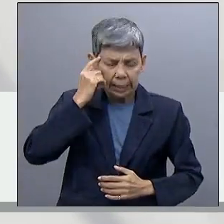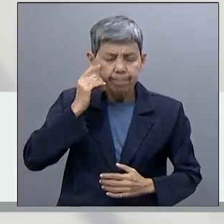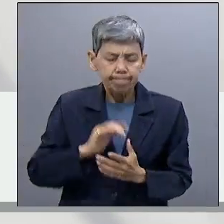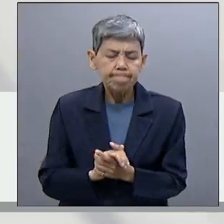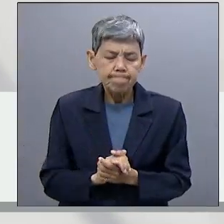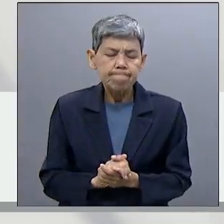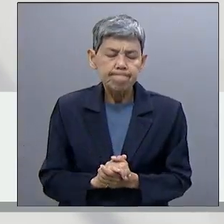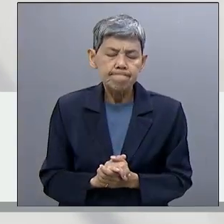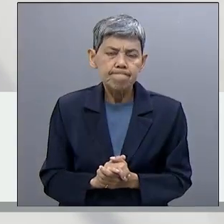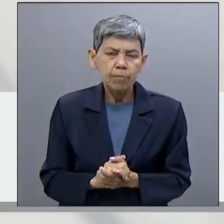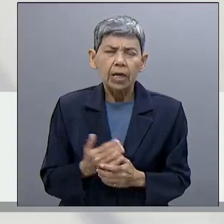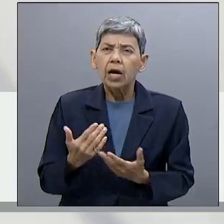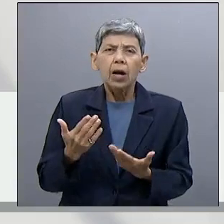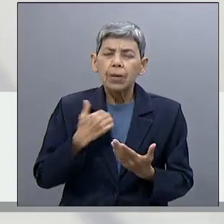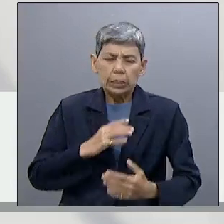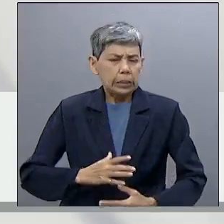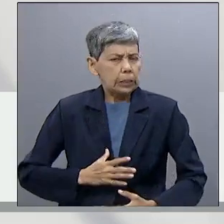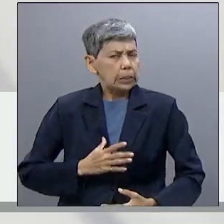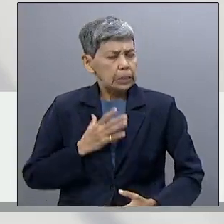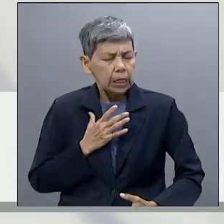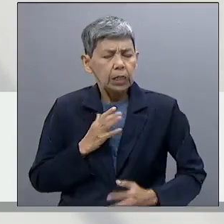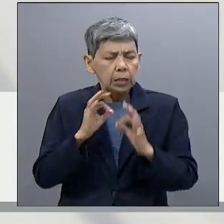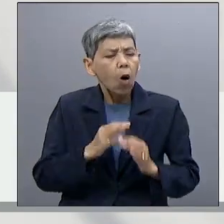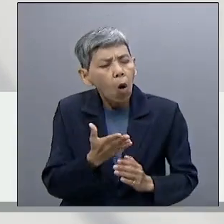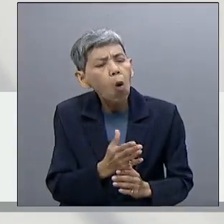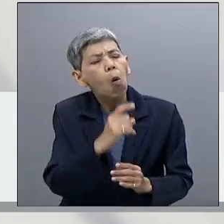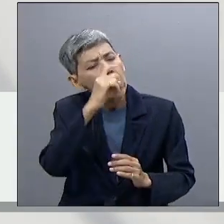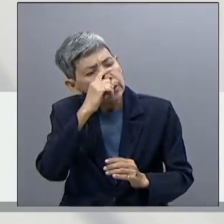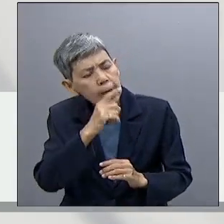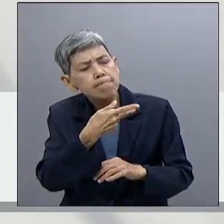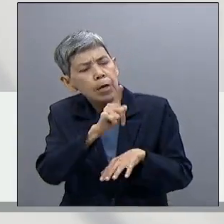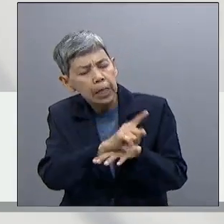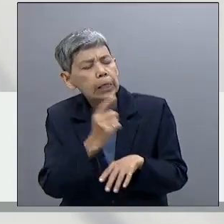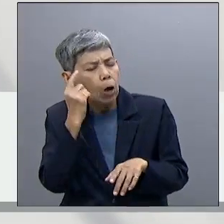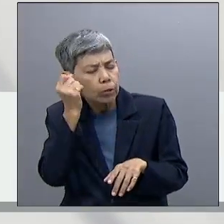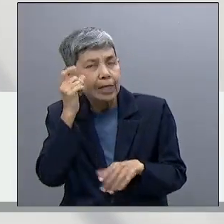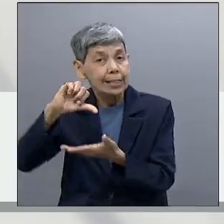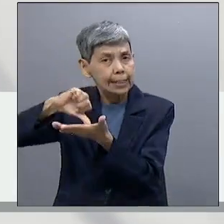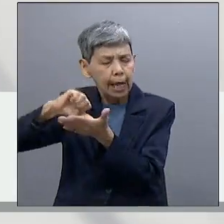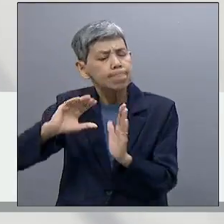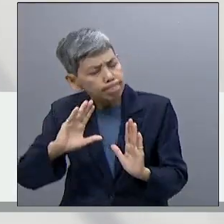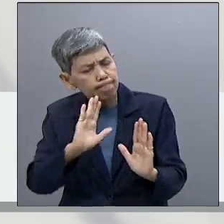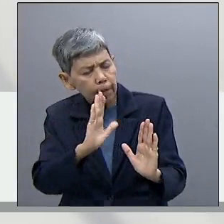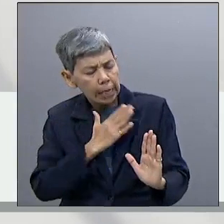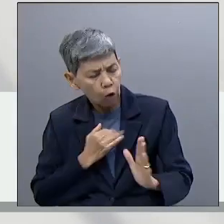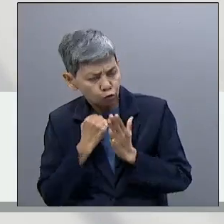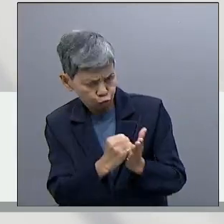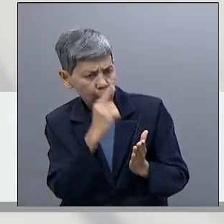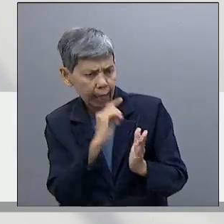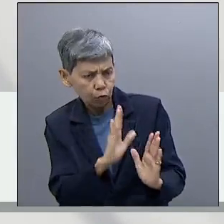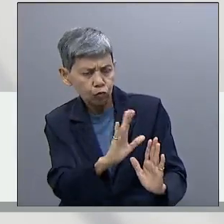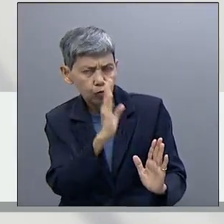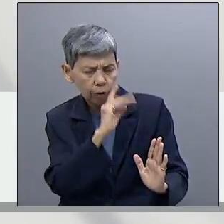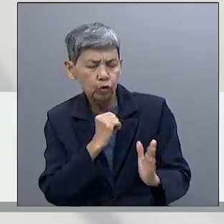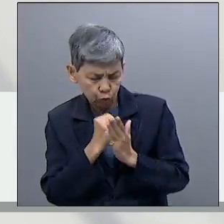านี่ไอ้ความที่ให้เกียรติอันนี้แหละครับทำให้เขามีความรู้สึกว่าอยากจะช่วยสิ่งเหล่านี้